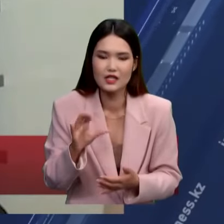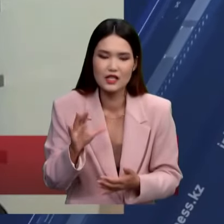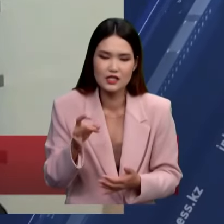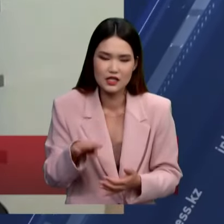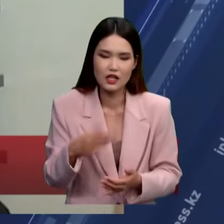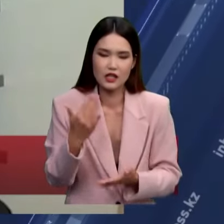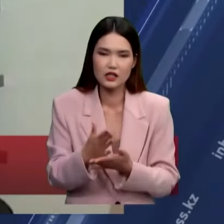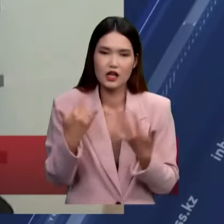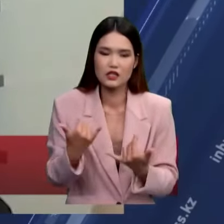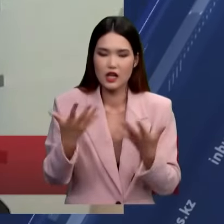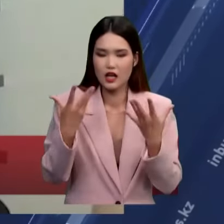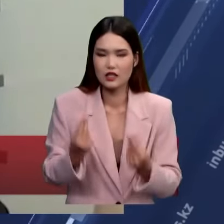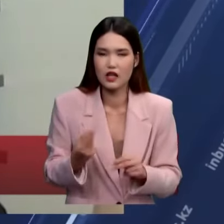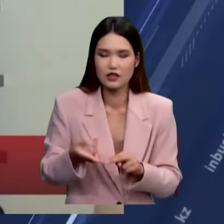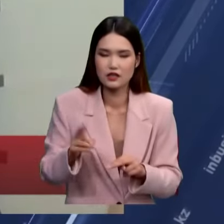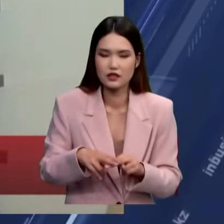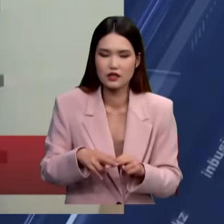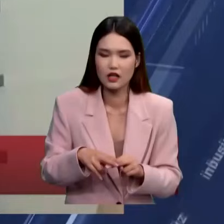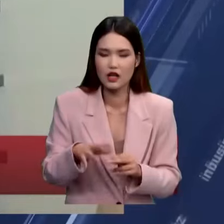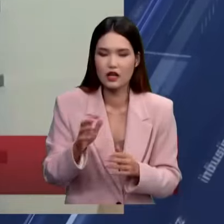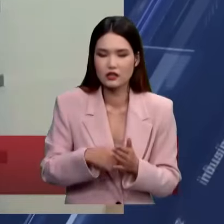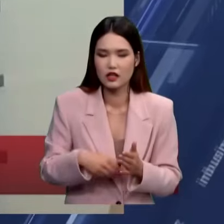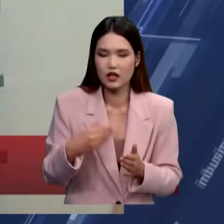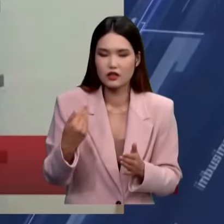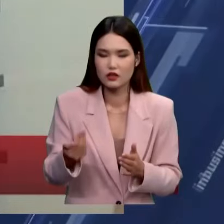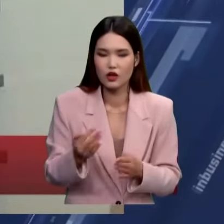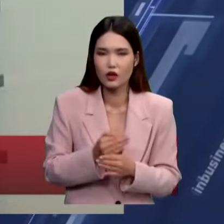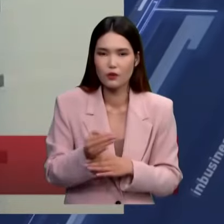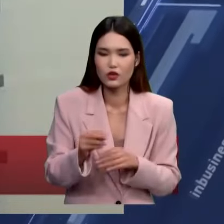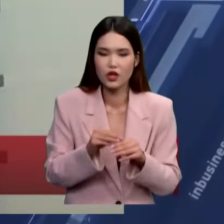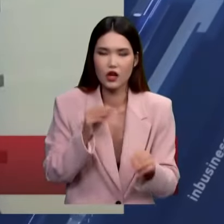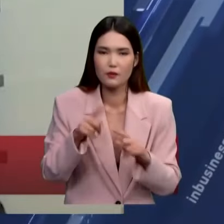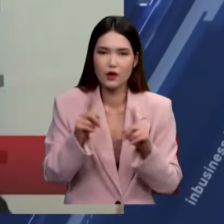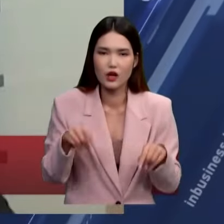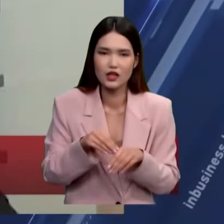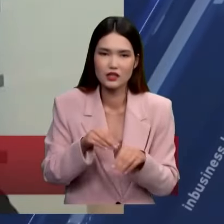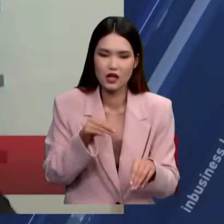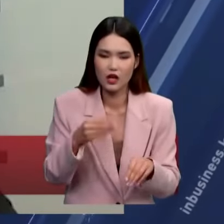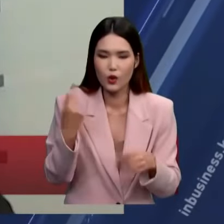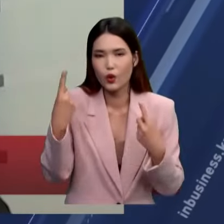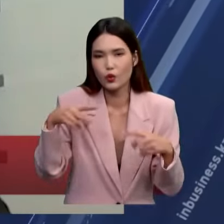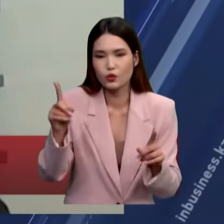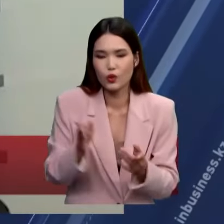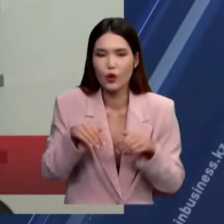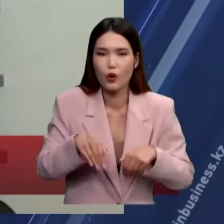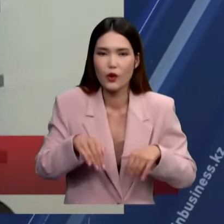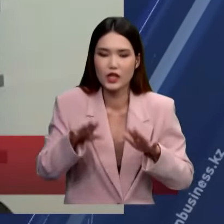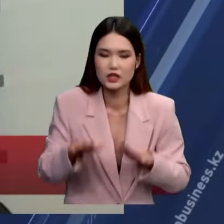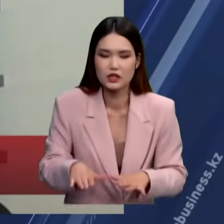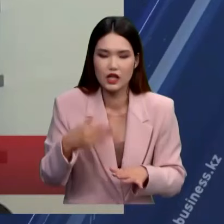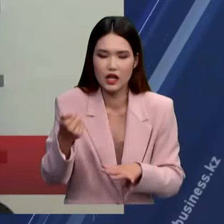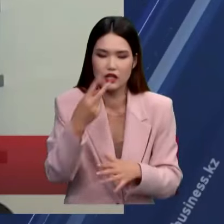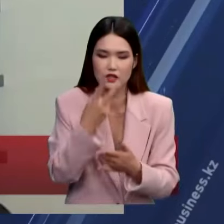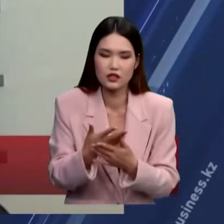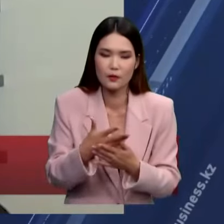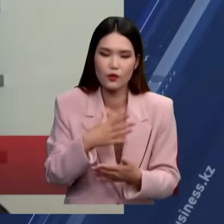которая есть на сегодняшний день в Кустанайском колледже автомобильного транспорта. Но другой колледж, который находится, например,